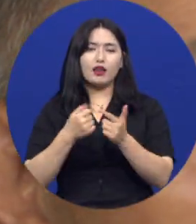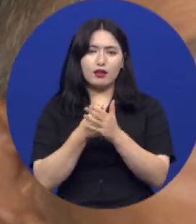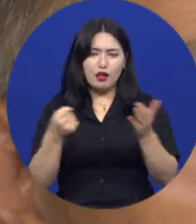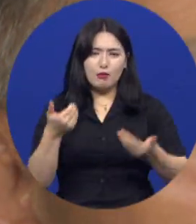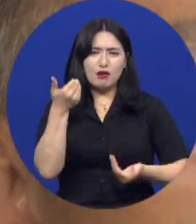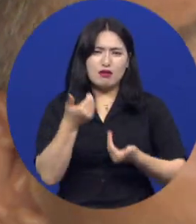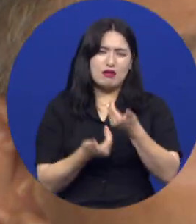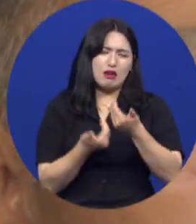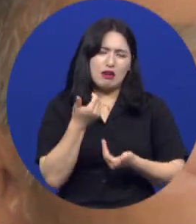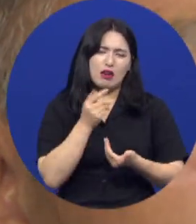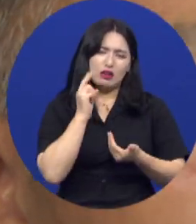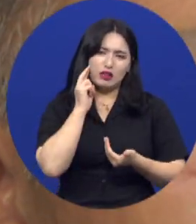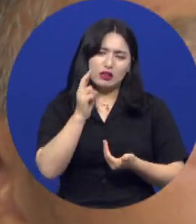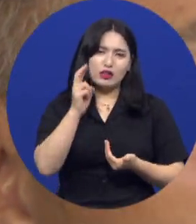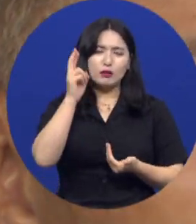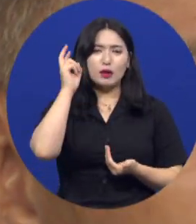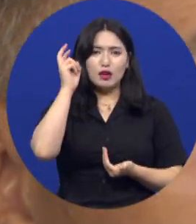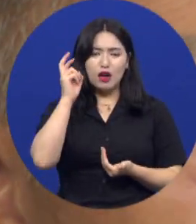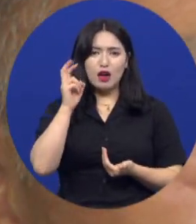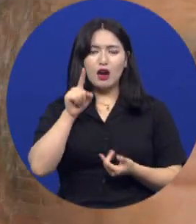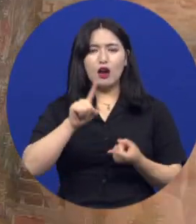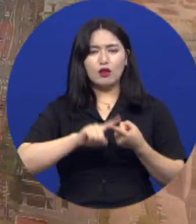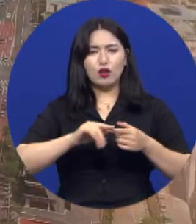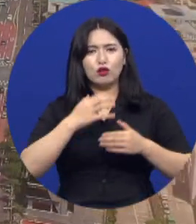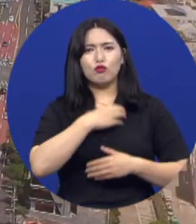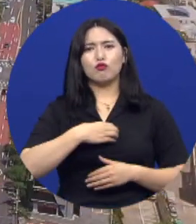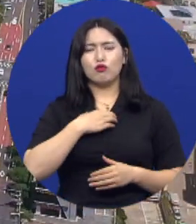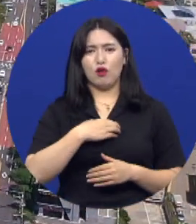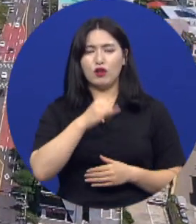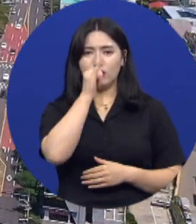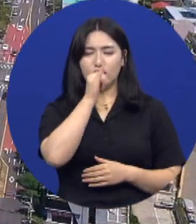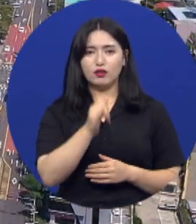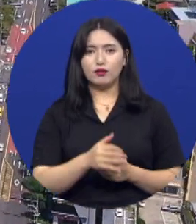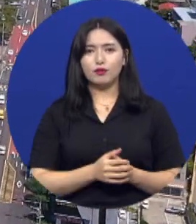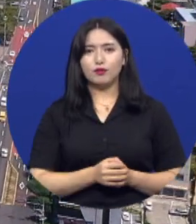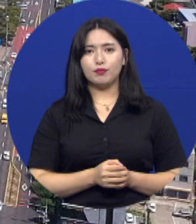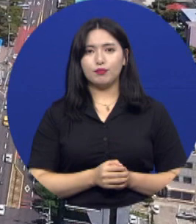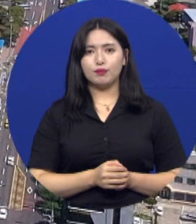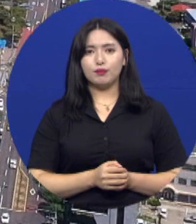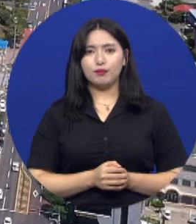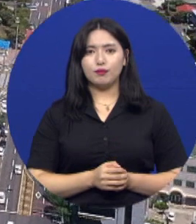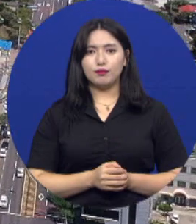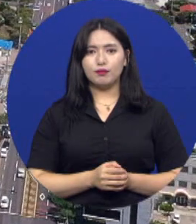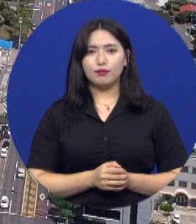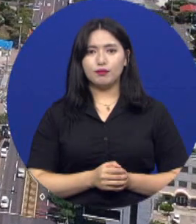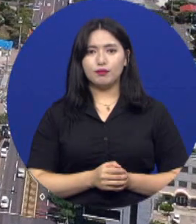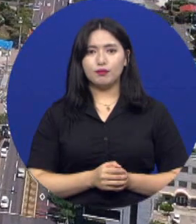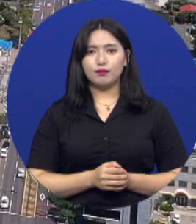갈등이 더 깊어지는 것은 아닌지 우려가 나오고 있습니다. MBC 뉴스 권혁태입니다.